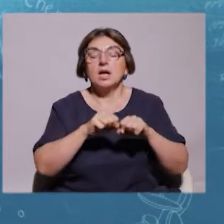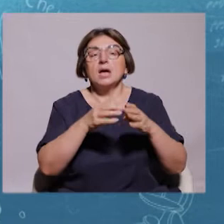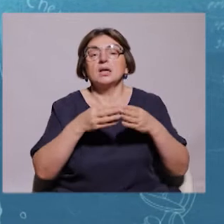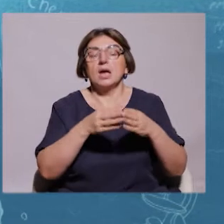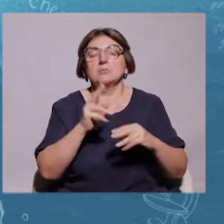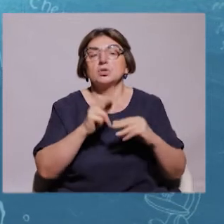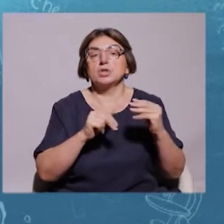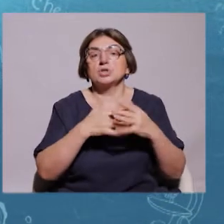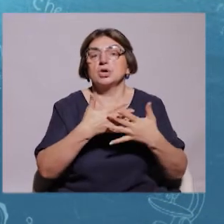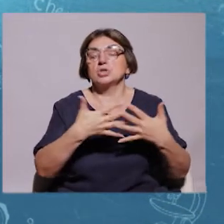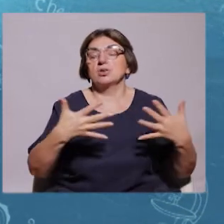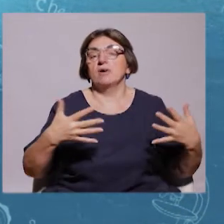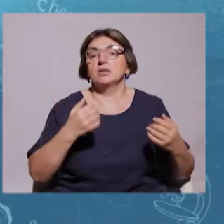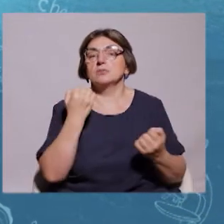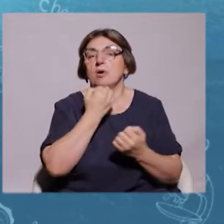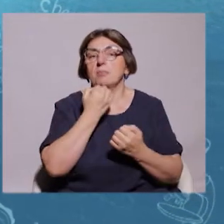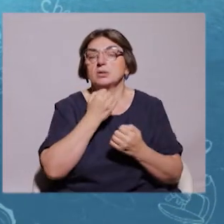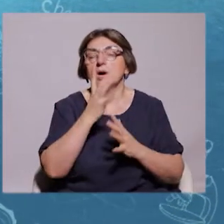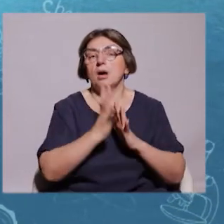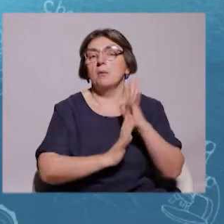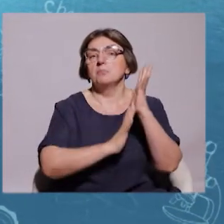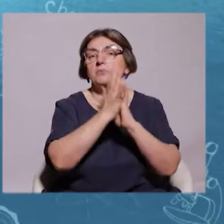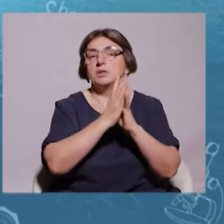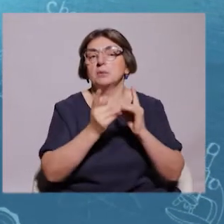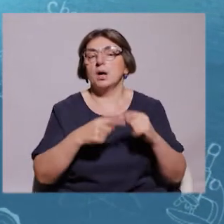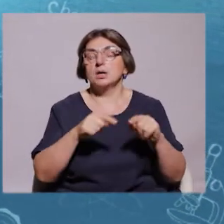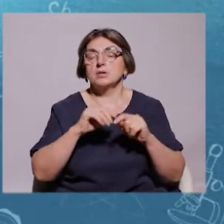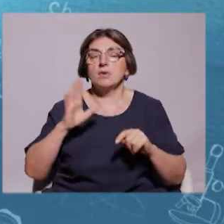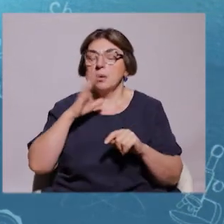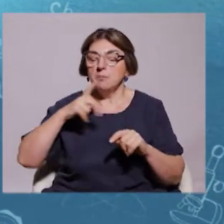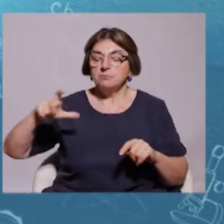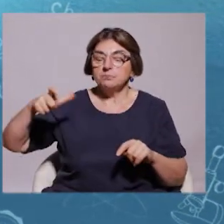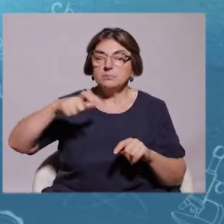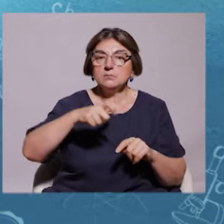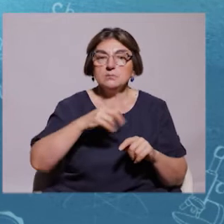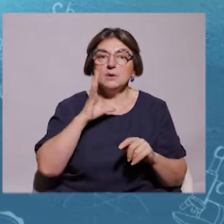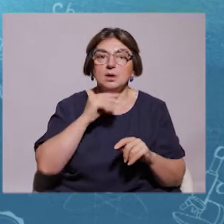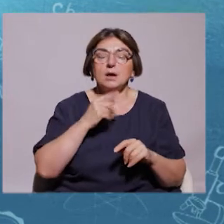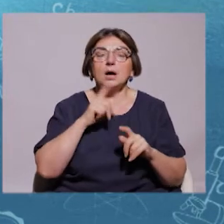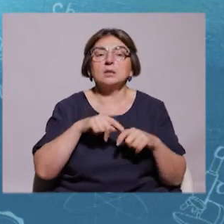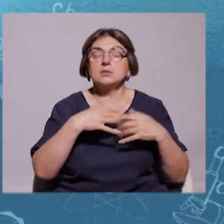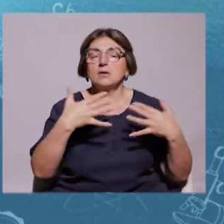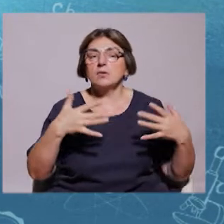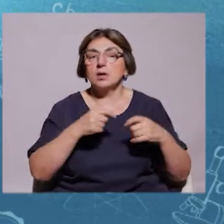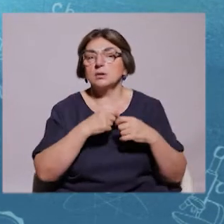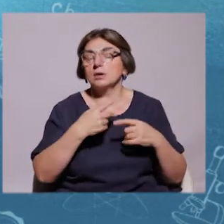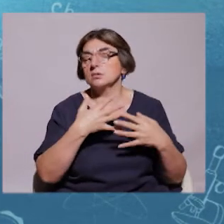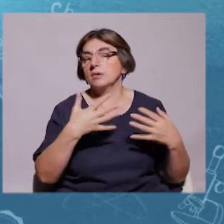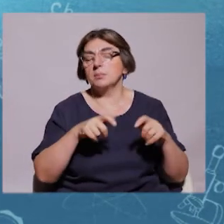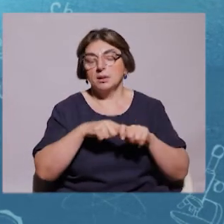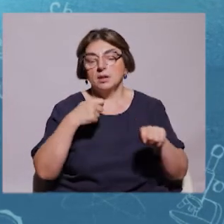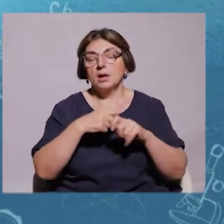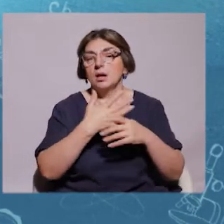ჩამოიტანება. ამუშავებენ ბლომად სელს, კანაფს, ცვილს, ფის, ხოლო სელის დამუშავება განთქმულიც არის ქვეყნის გარეთაც კი გააქვთ. ამ წყაროებიდან